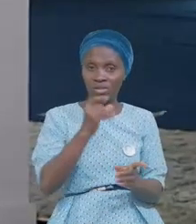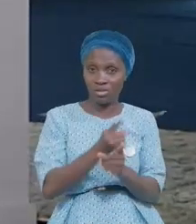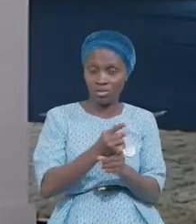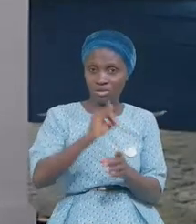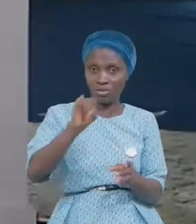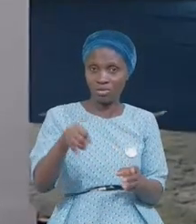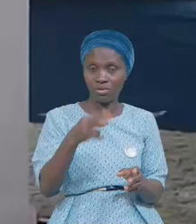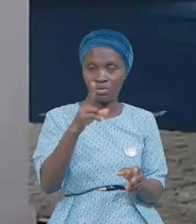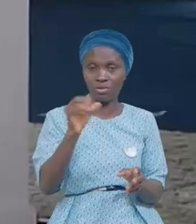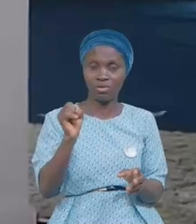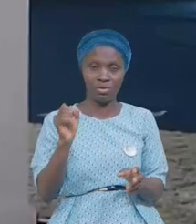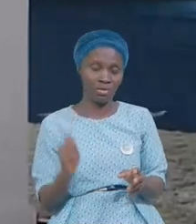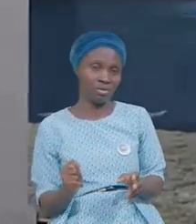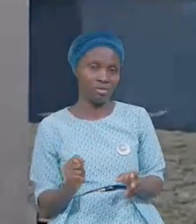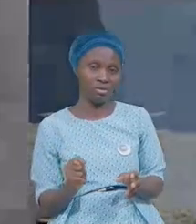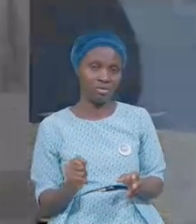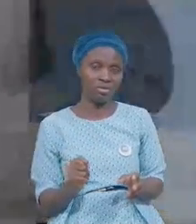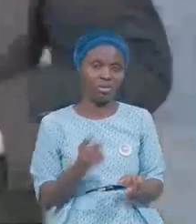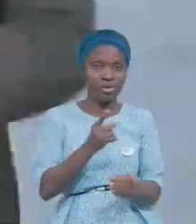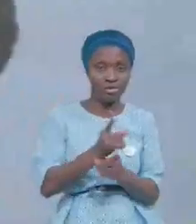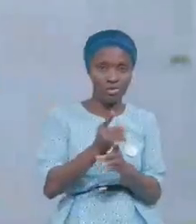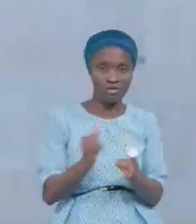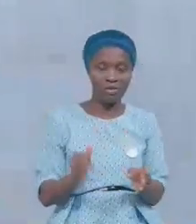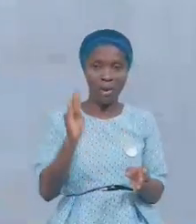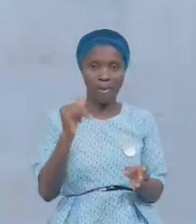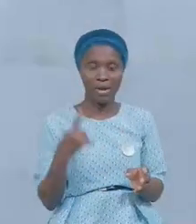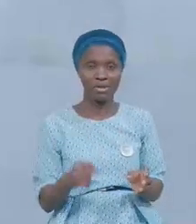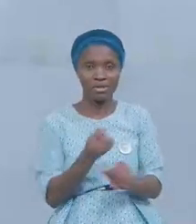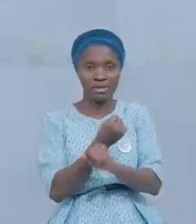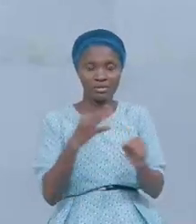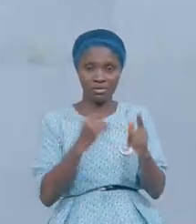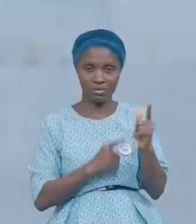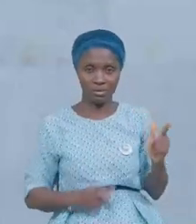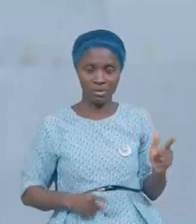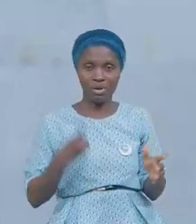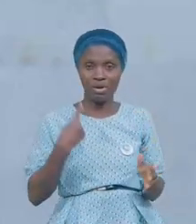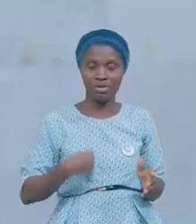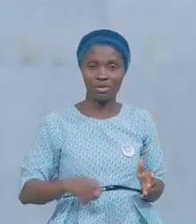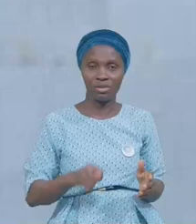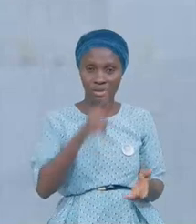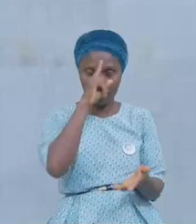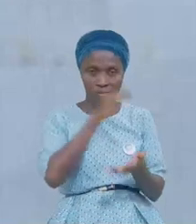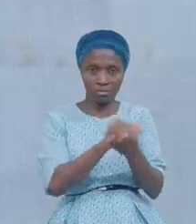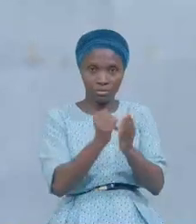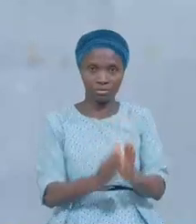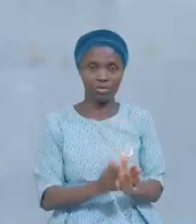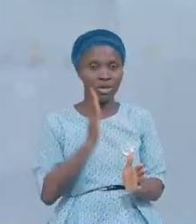justifiés par le salut du Seigneur. Le juste vivra par la